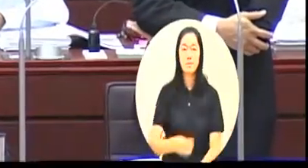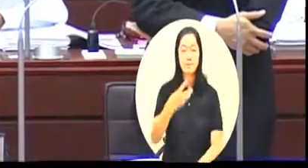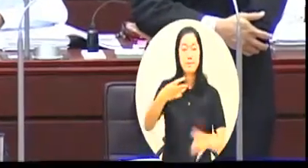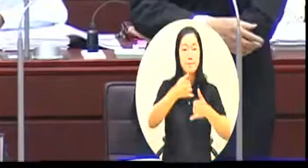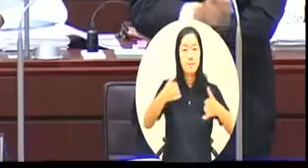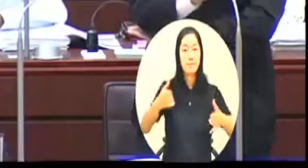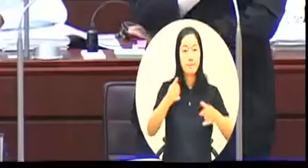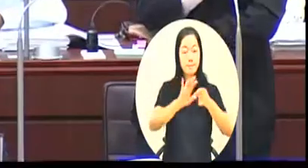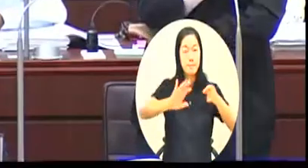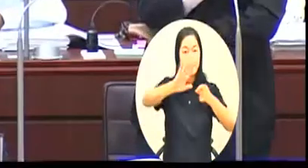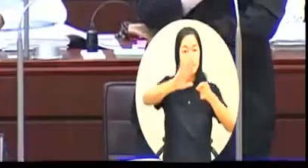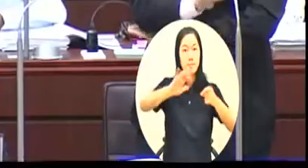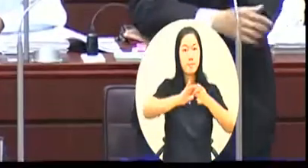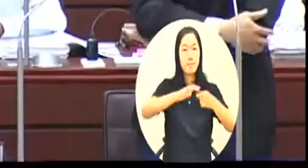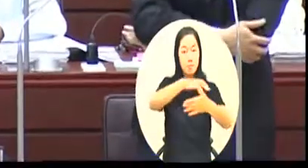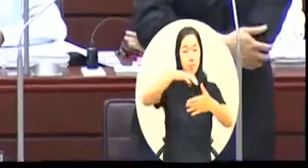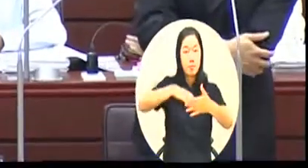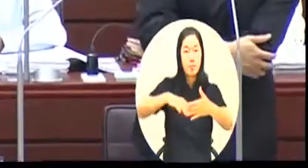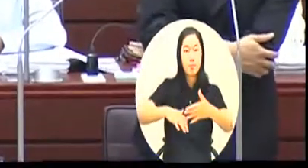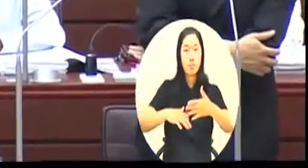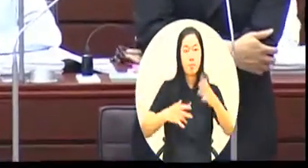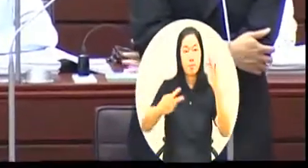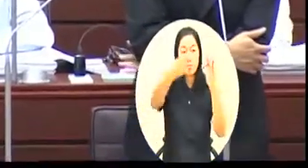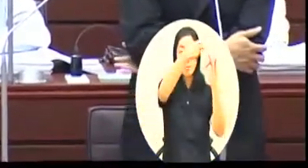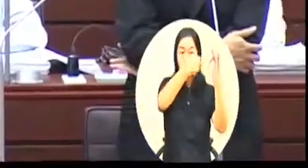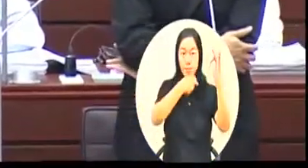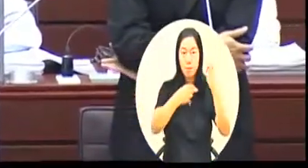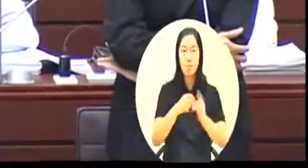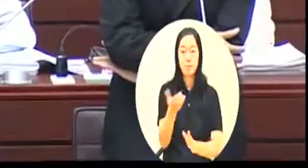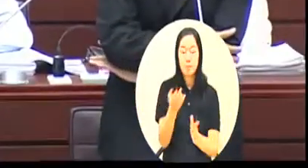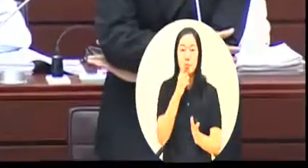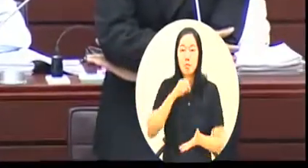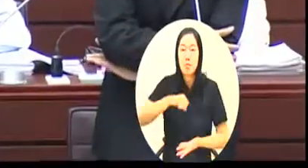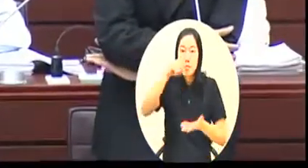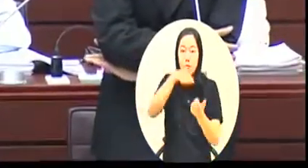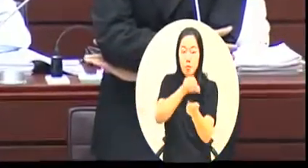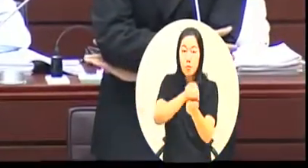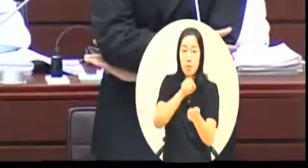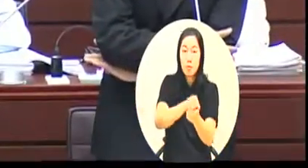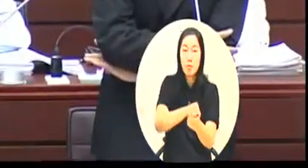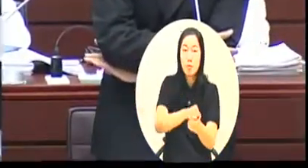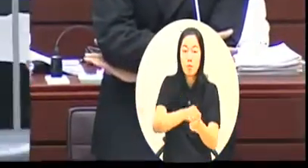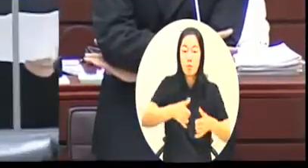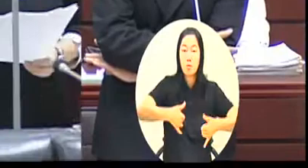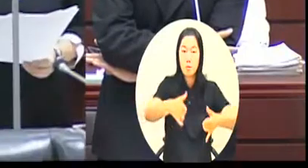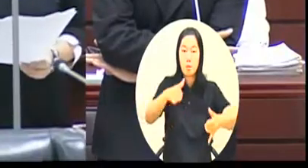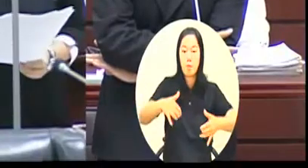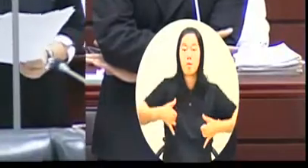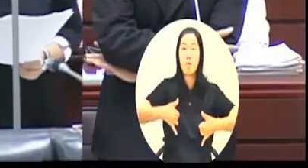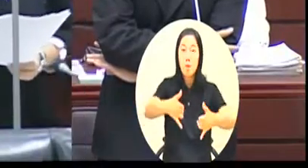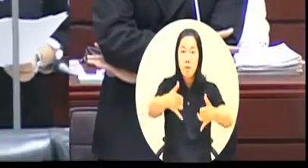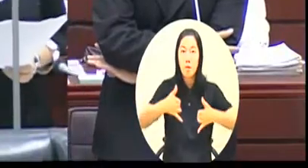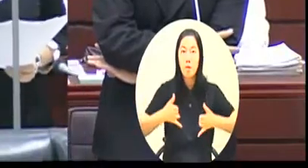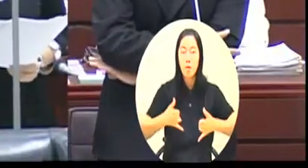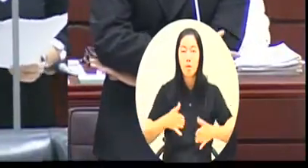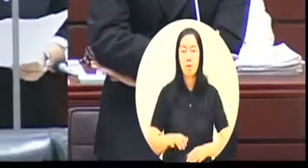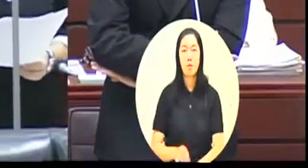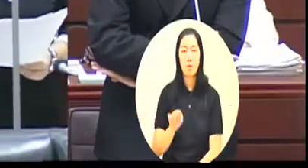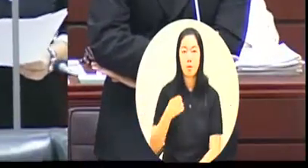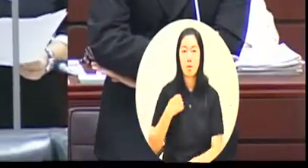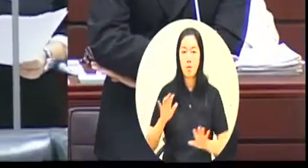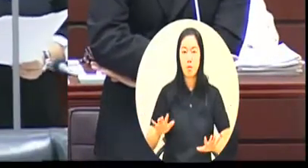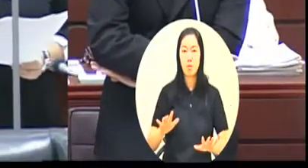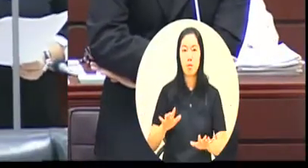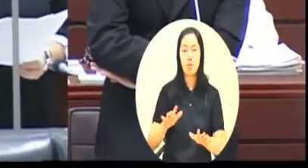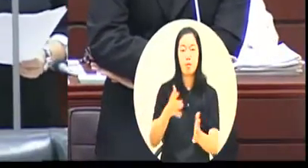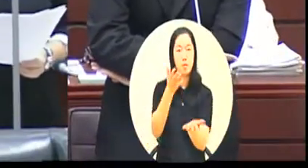他们围墙内他们修剪的啦，那刚才有提到澄清路或是在街道上，那我们现在已经先暂